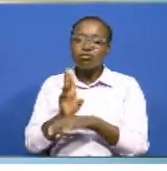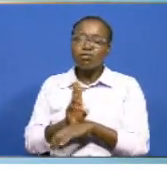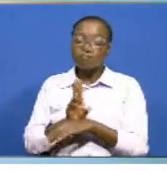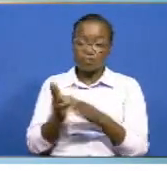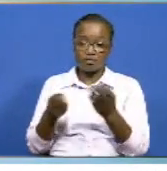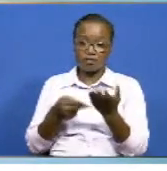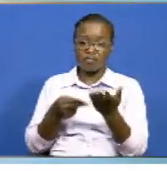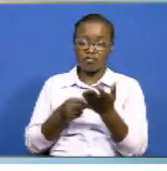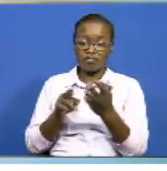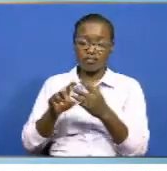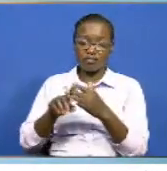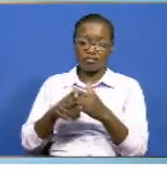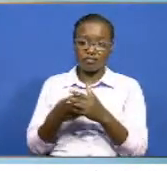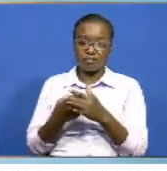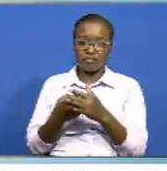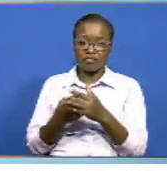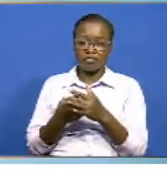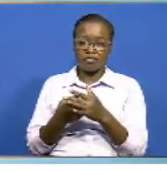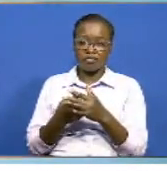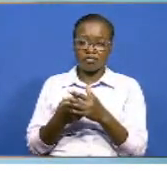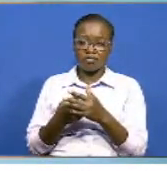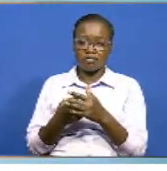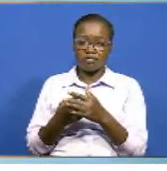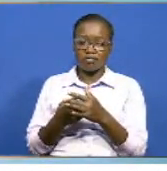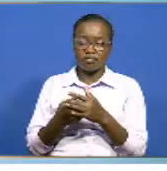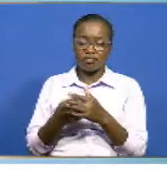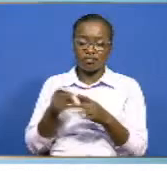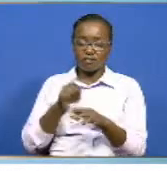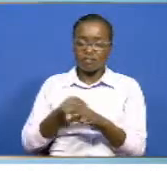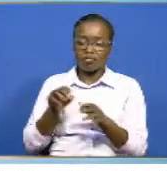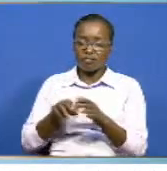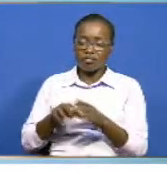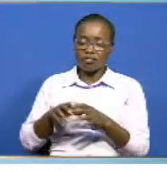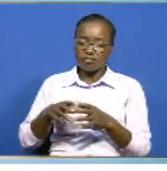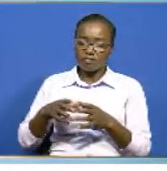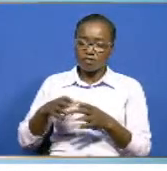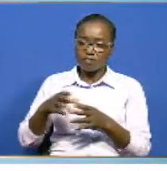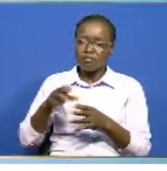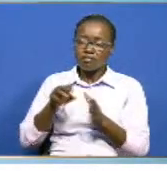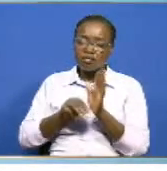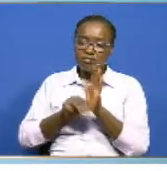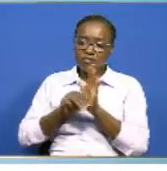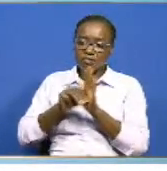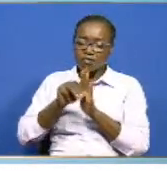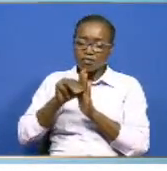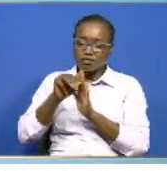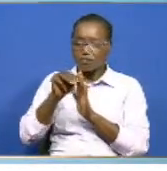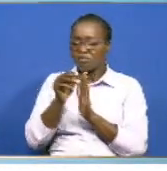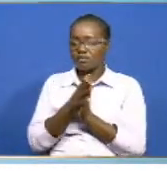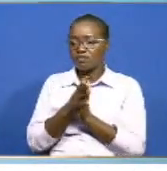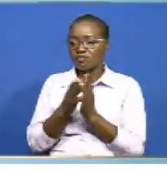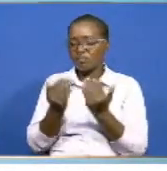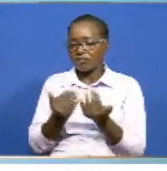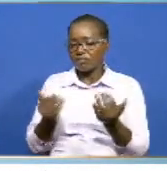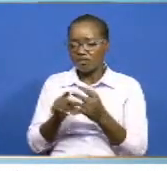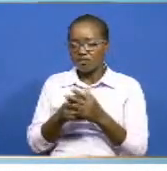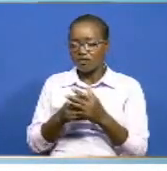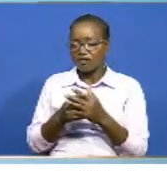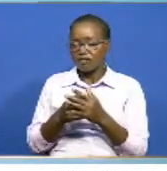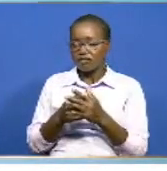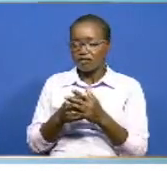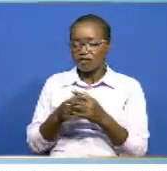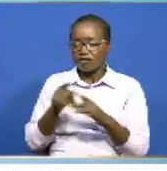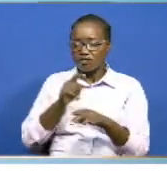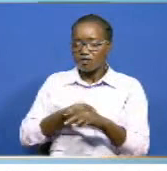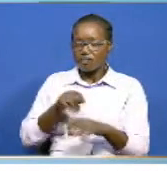teknolojia ama mitandao ya kijamii wakiwa washakuwa. Hawa watoto wao wameanza kujifunza mambo ya kutumia mitandao ya kijamii